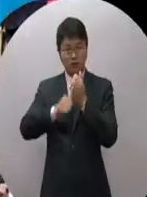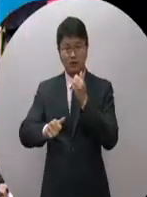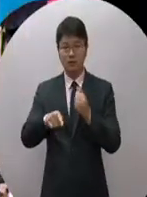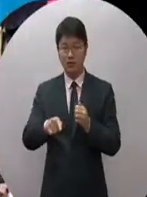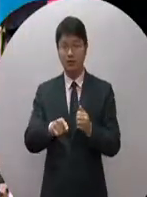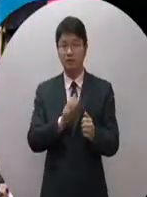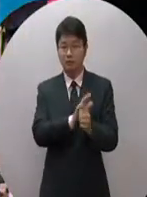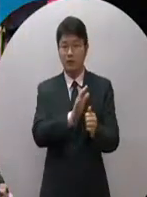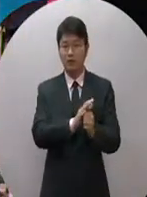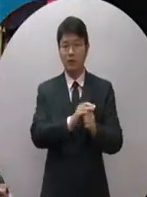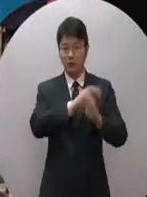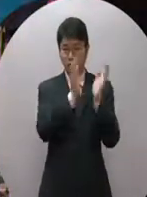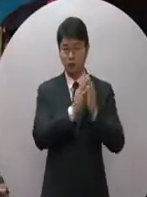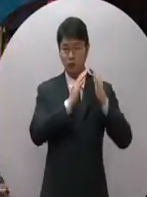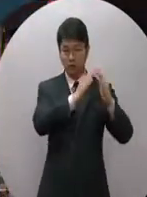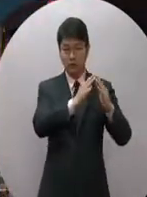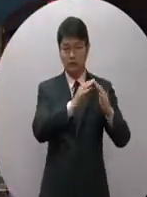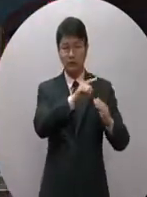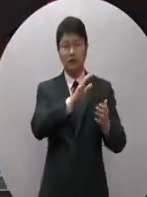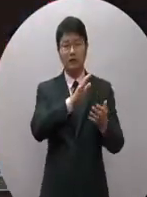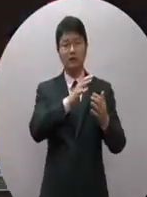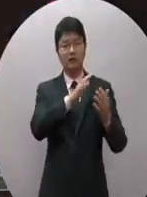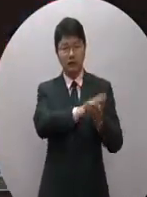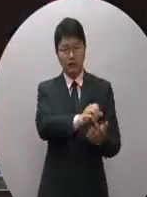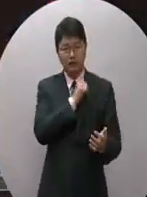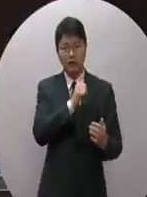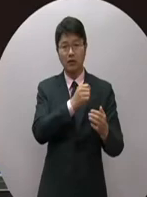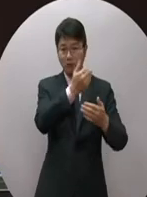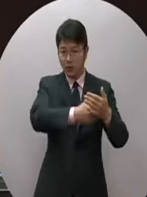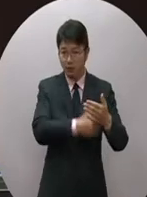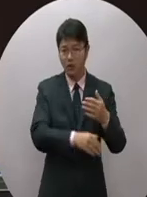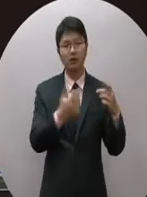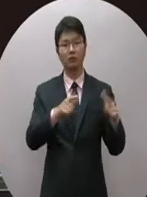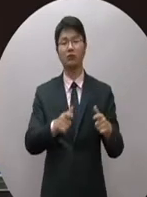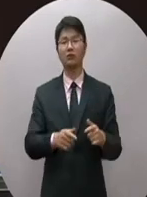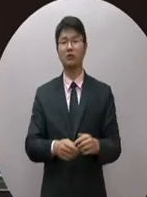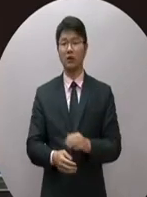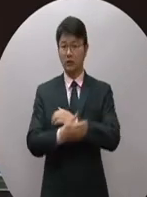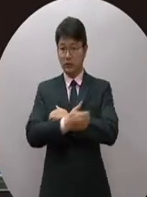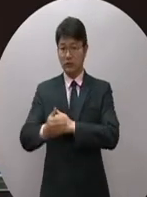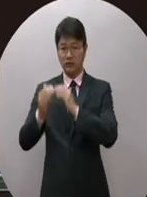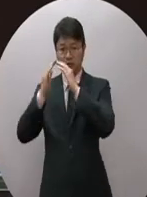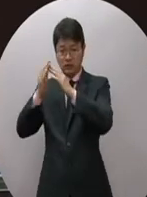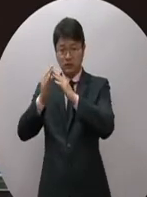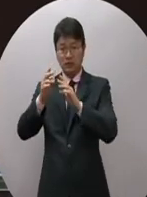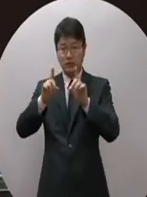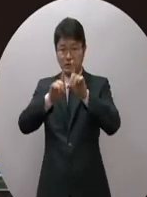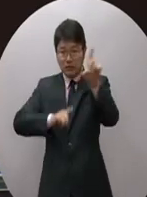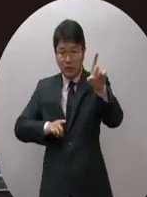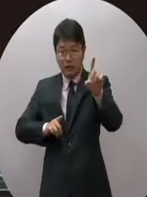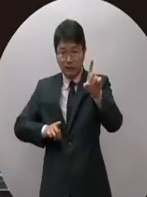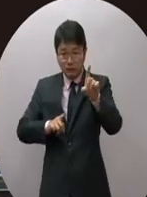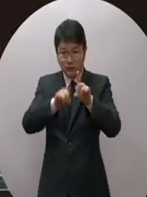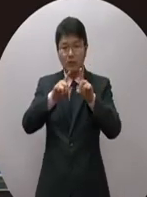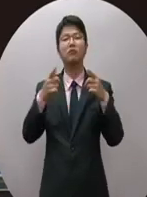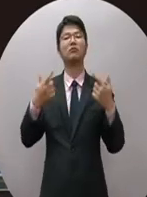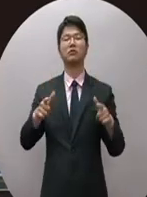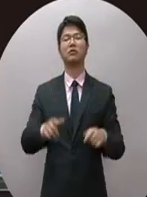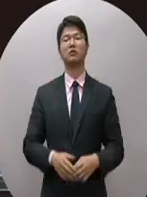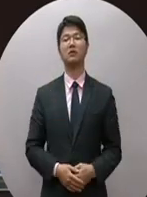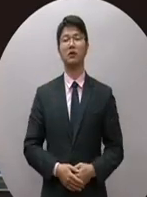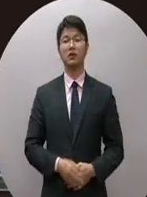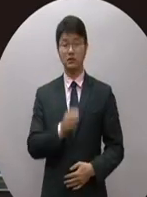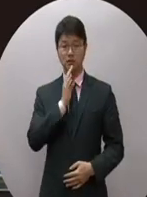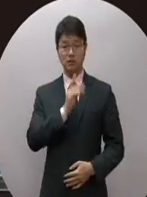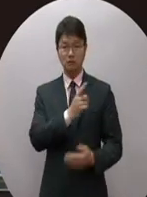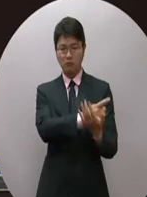的压力，也不是在缩短城乡的差距，而是要如何发挥一乡镇一